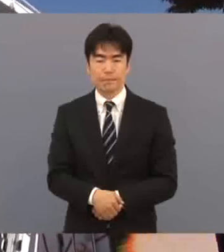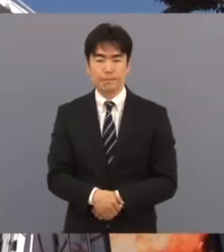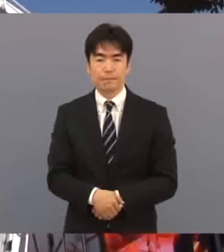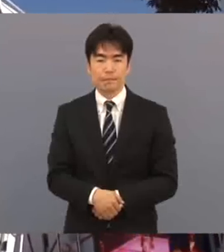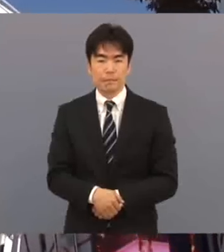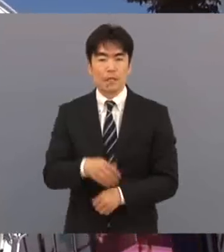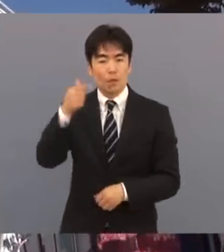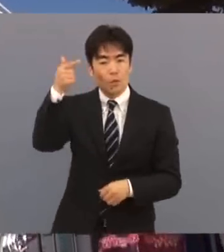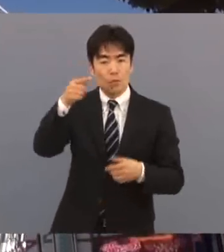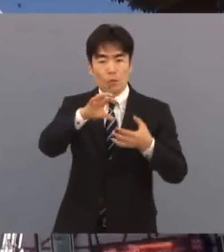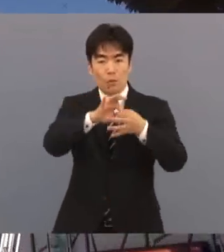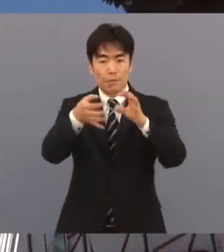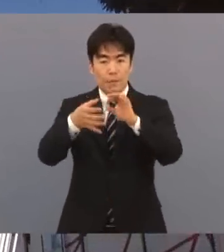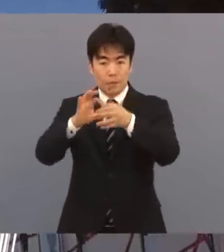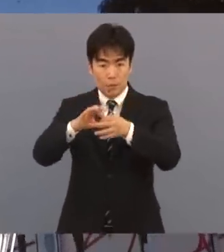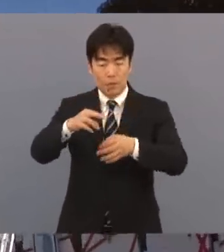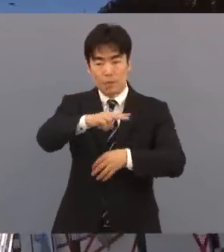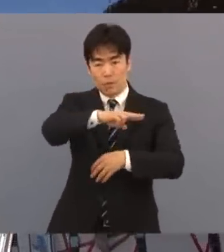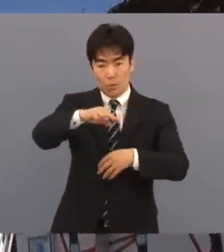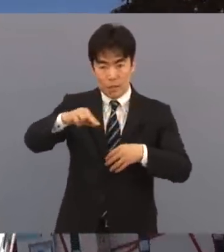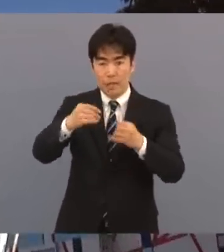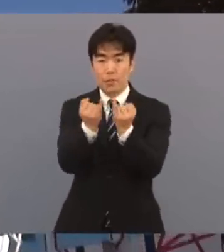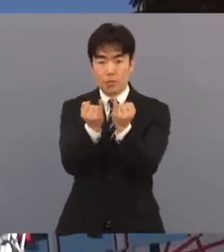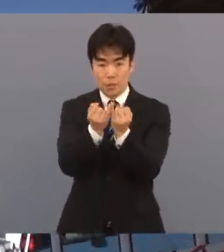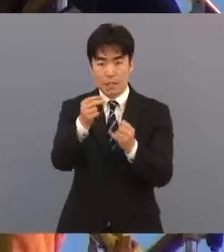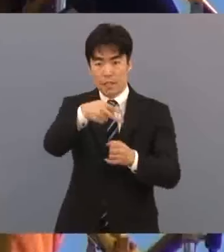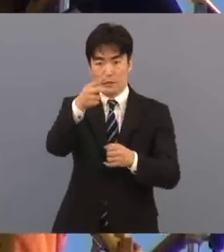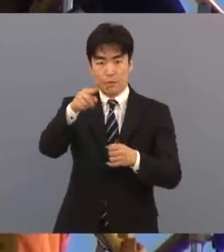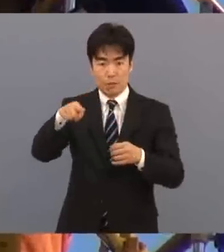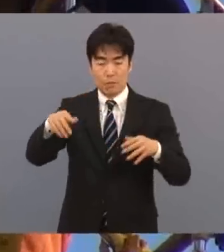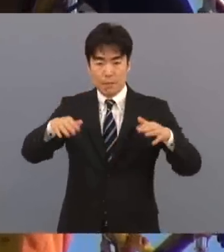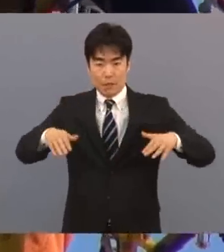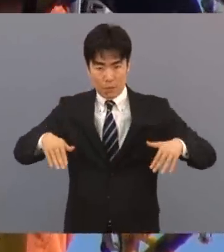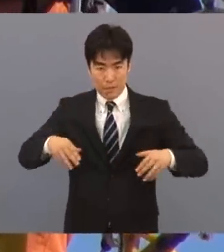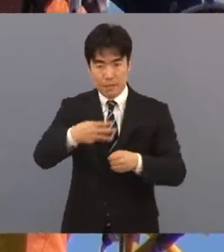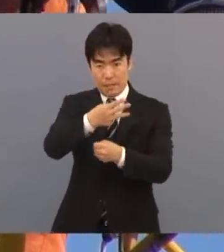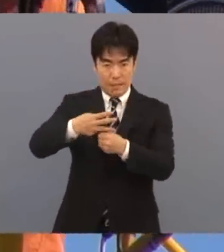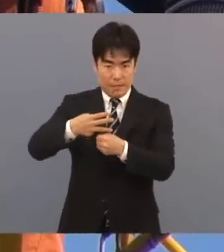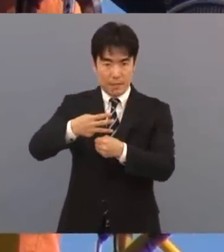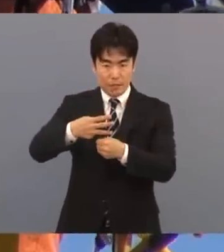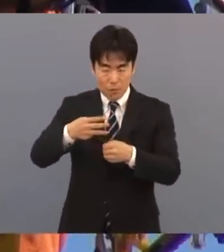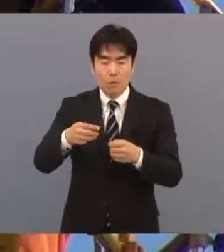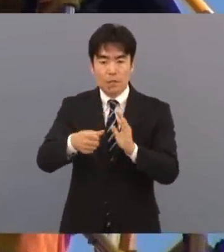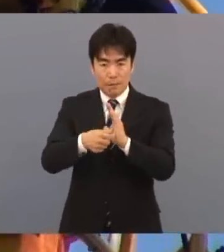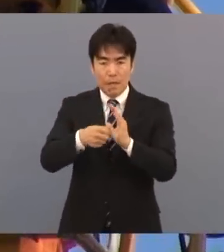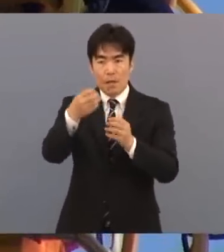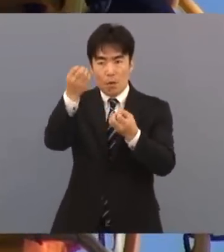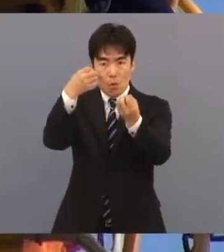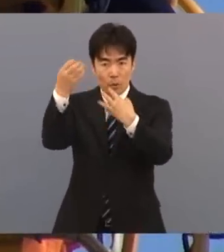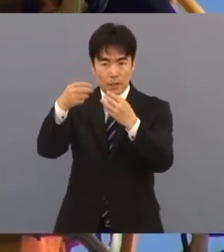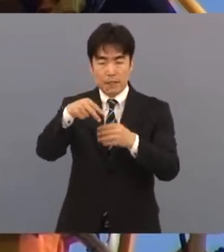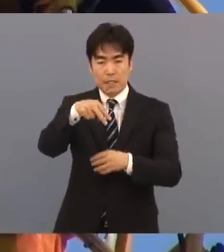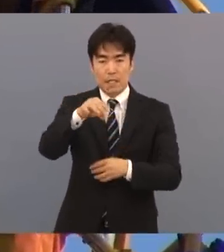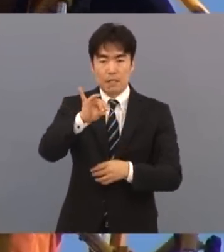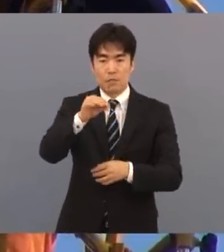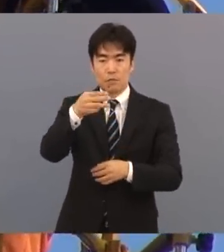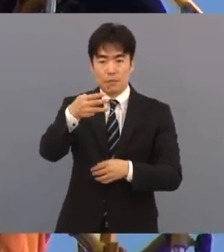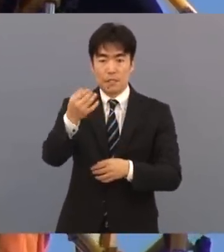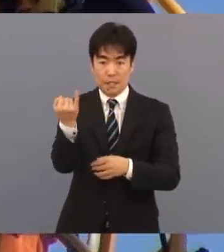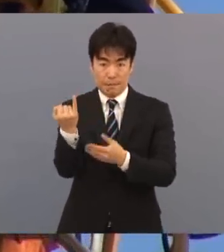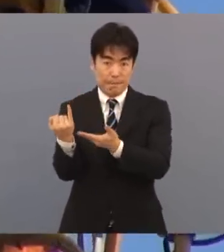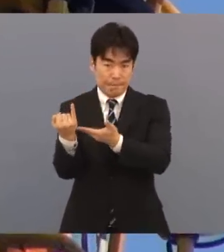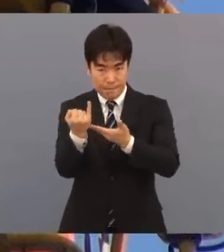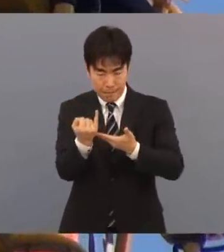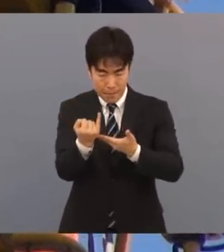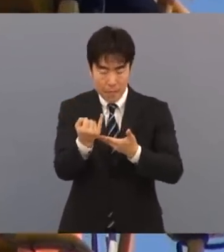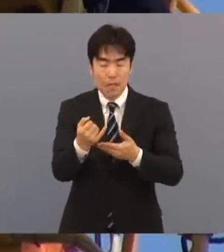ロンドンオリンピック競泳女子200メートルバタフライ銅メダリストの星夏美さんが一日消防署長を務